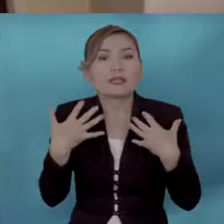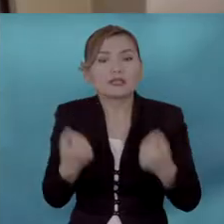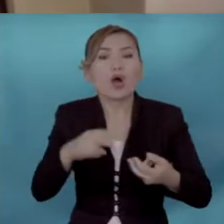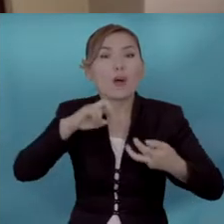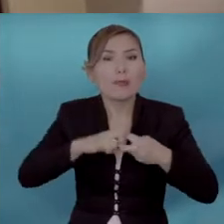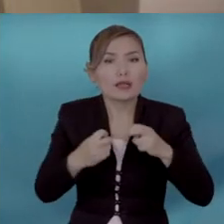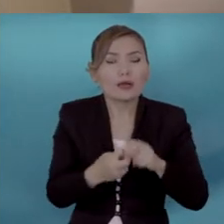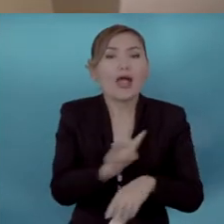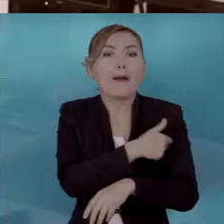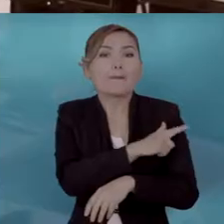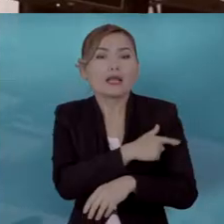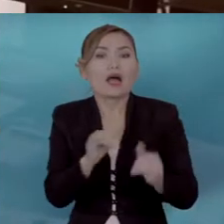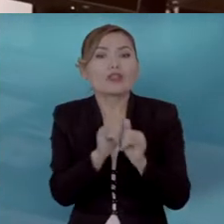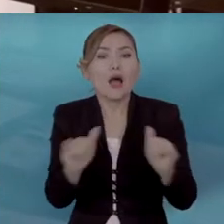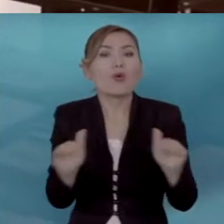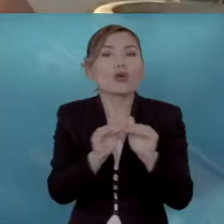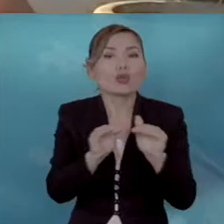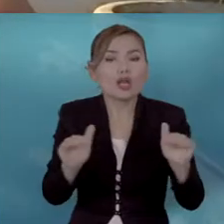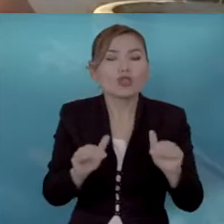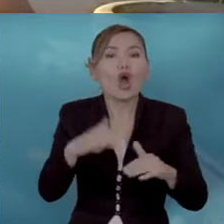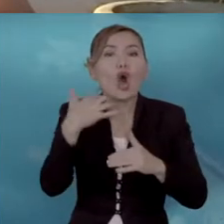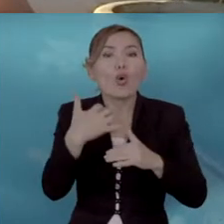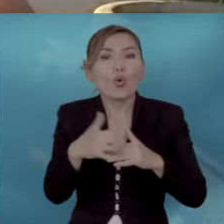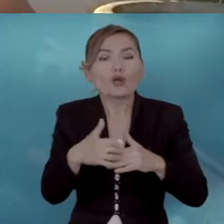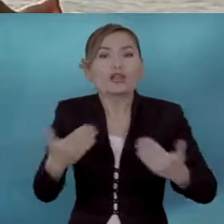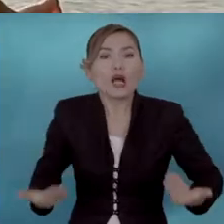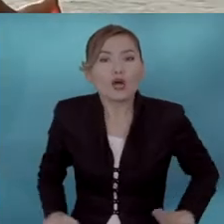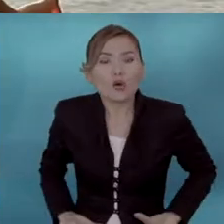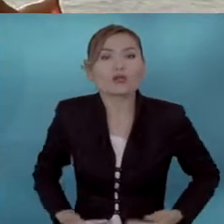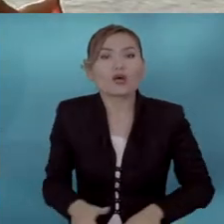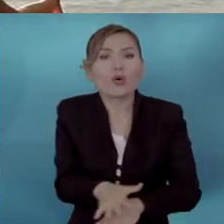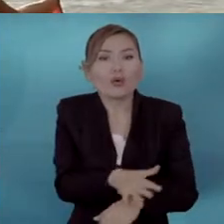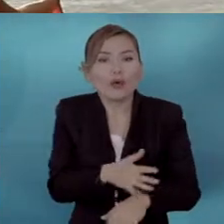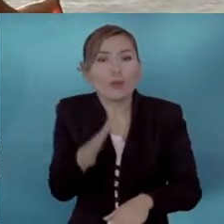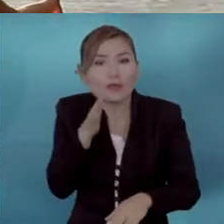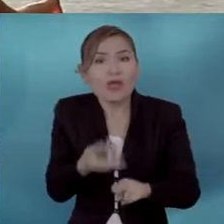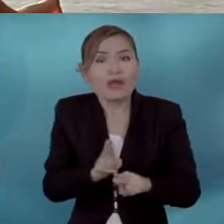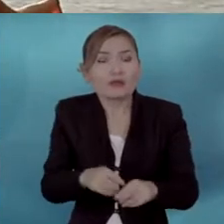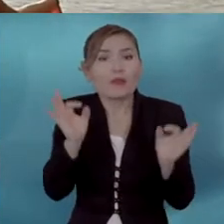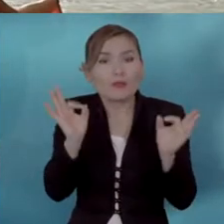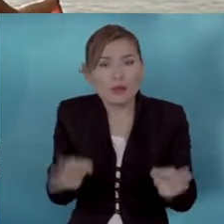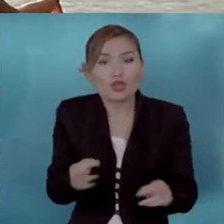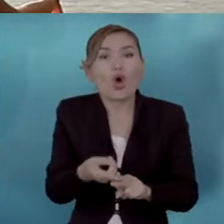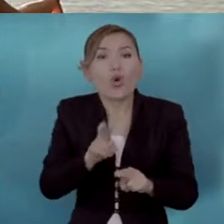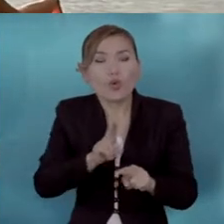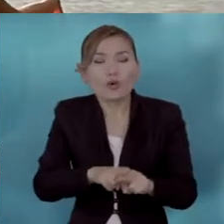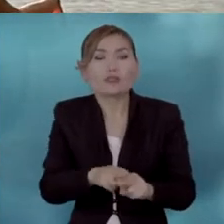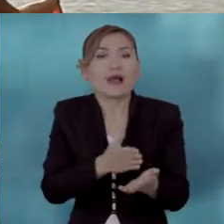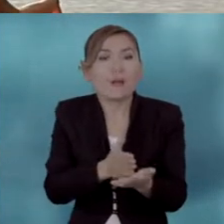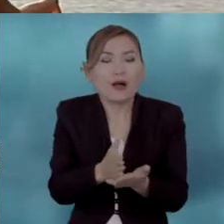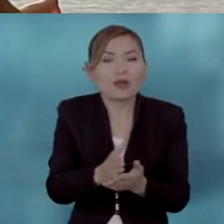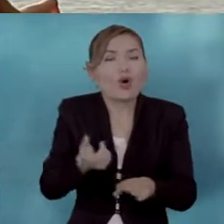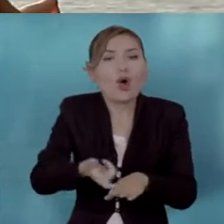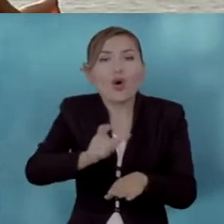мәселелерді медицинаның даму деңгейі мен орташа өмір сүру ұзақтығы аясында ғана қарастыру жеткілікті ме? Осы бағыттағы тағы бір